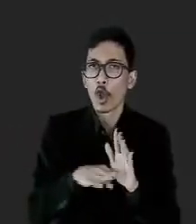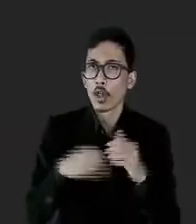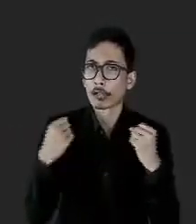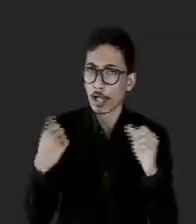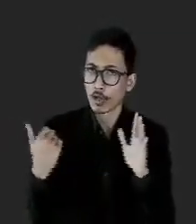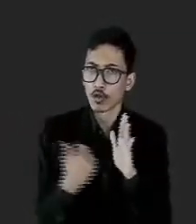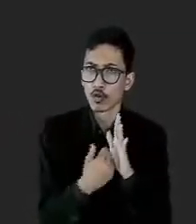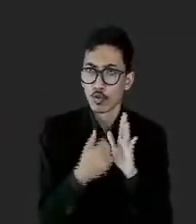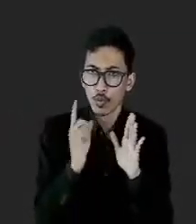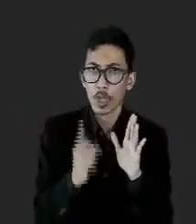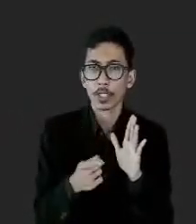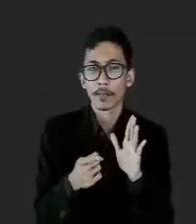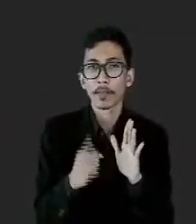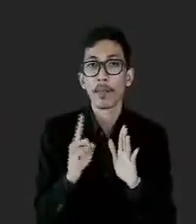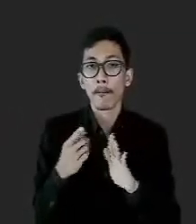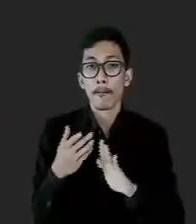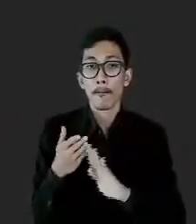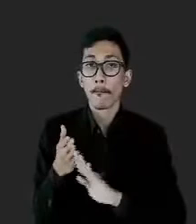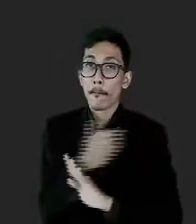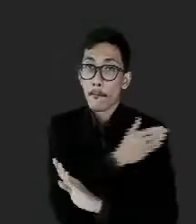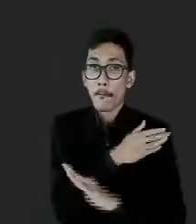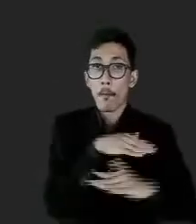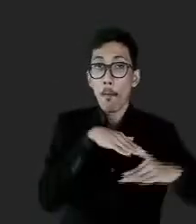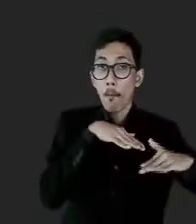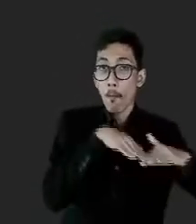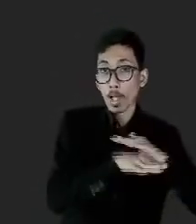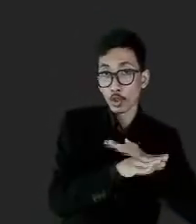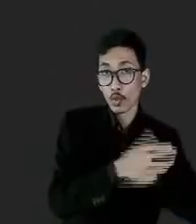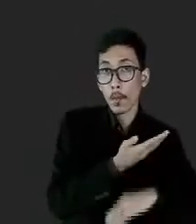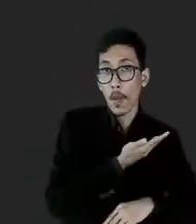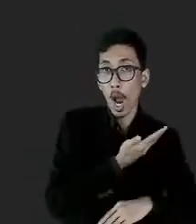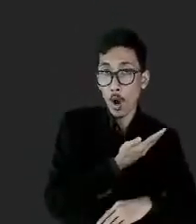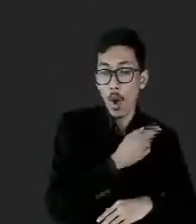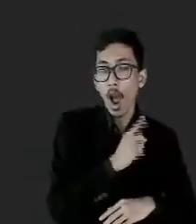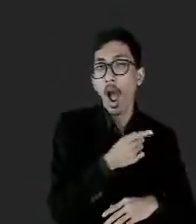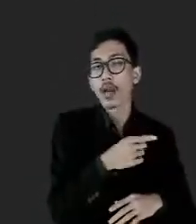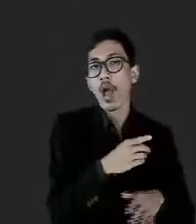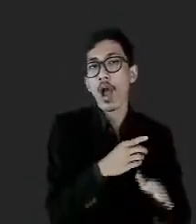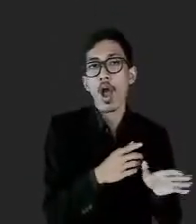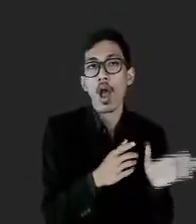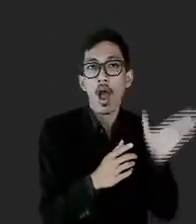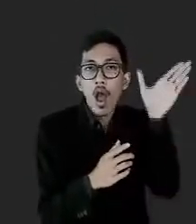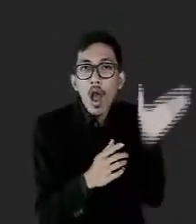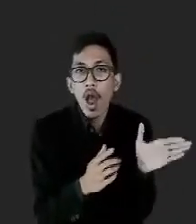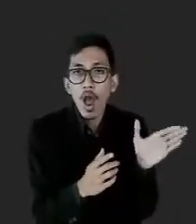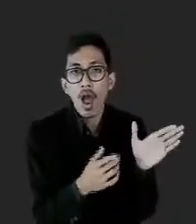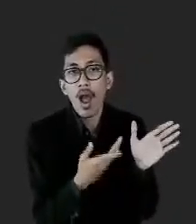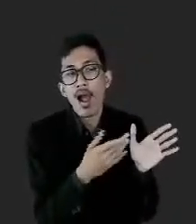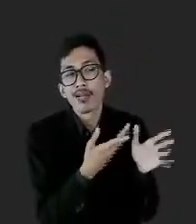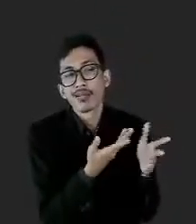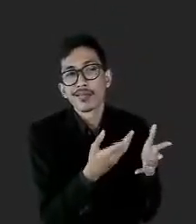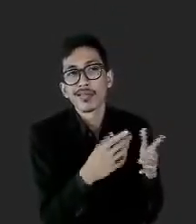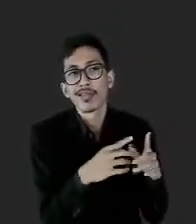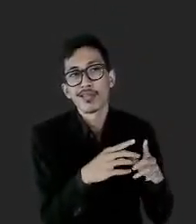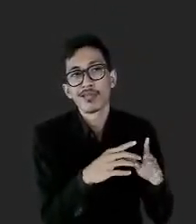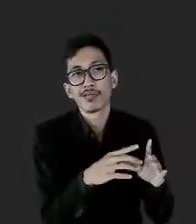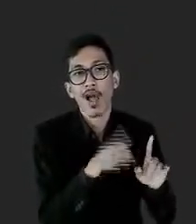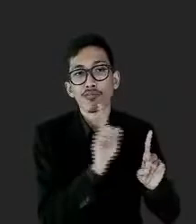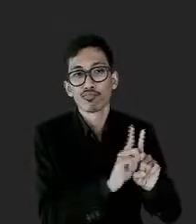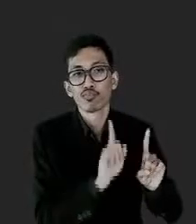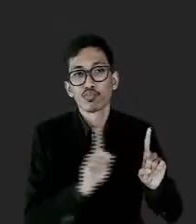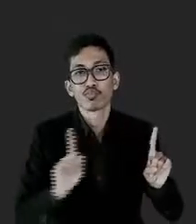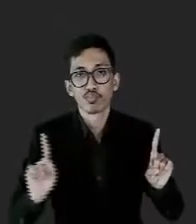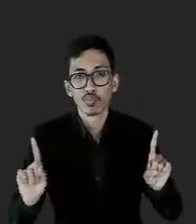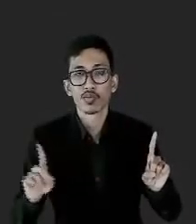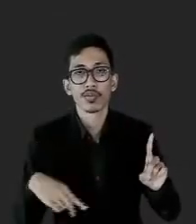saat di depan venue tersebut sudah ditempatkan beberapa relawan, ada 8 orang